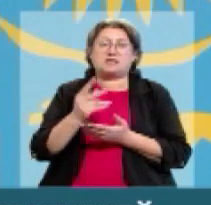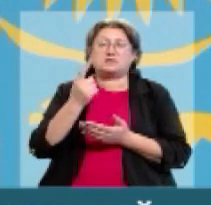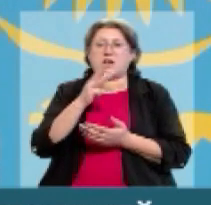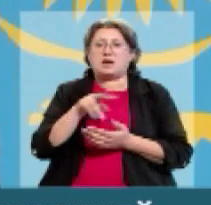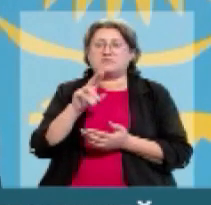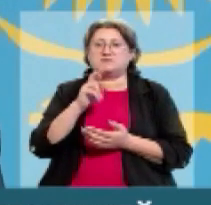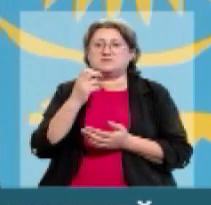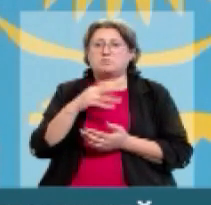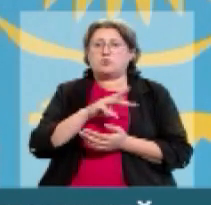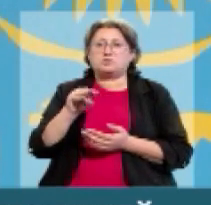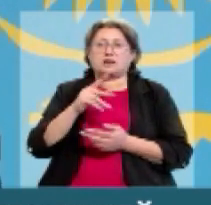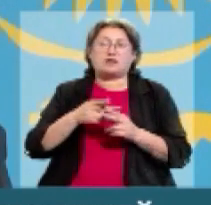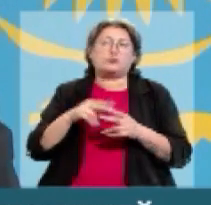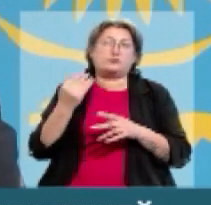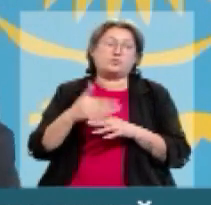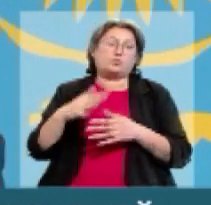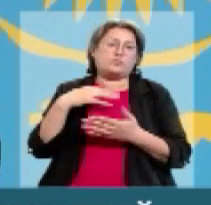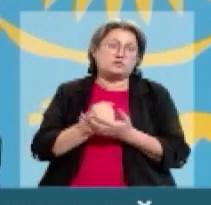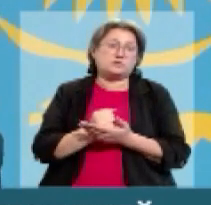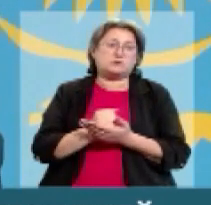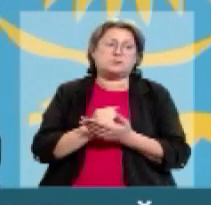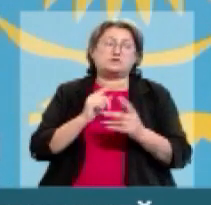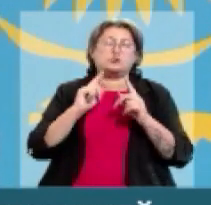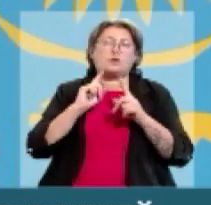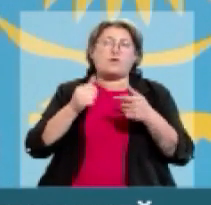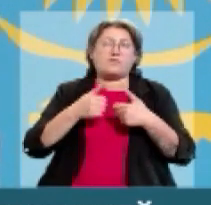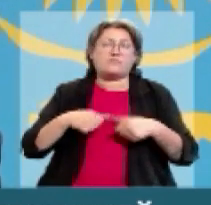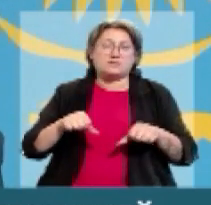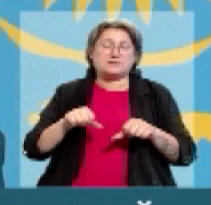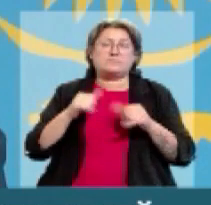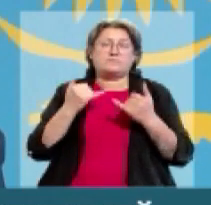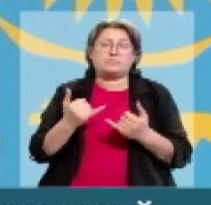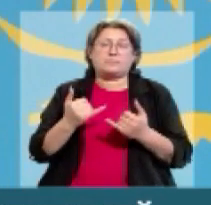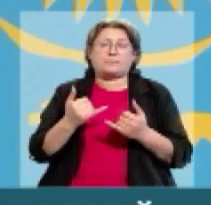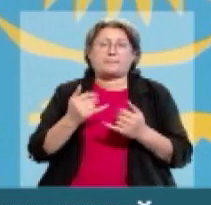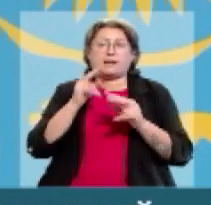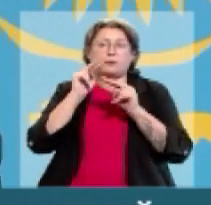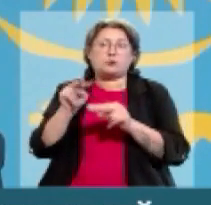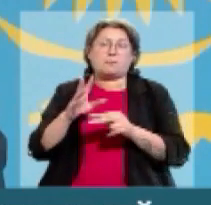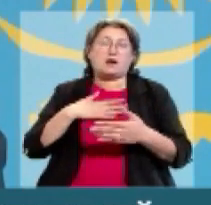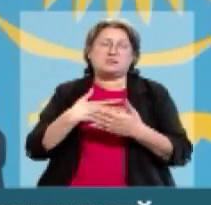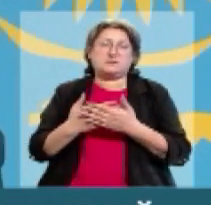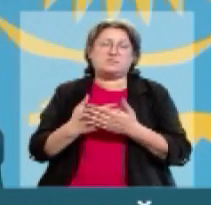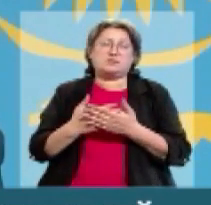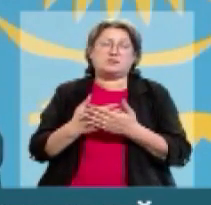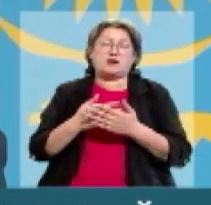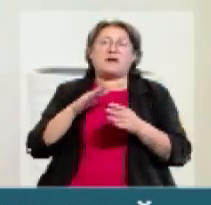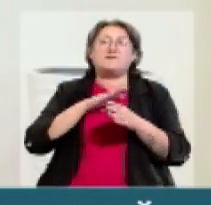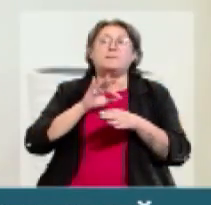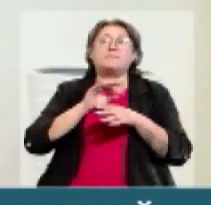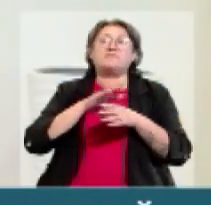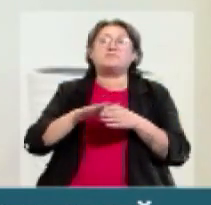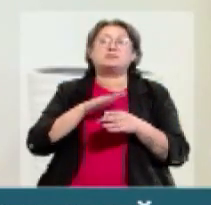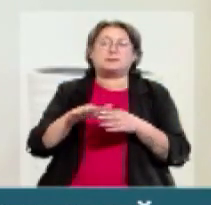250 миллионов тенге. Эти деньги уже выделены, утверждены попечительским советом. И сейчас мы тут наблюдаем такой активный этап реализации